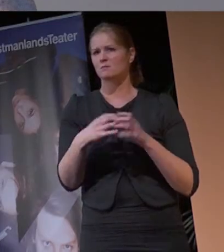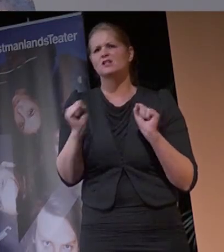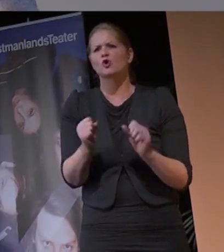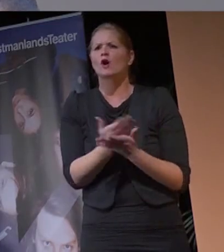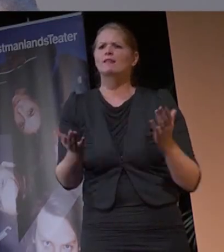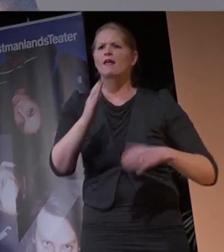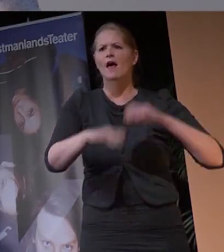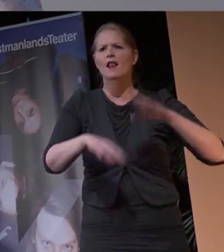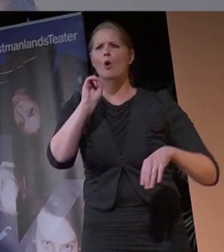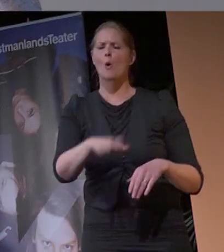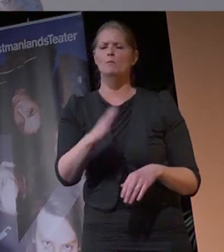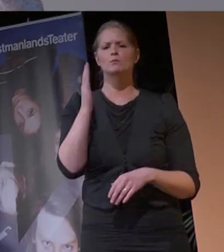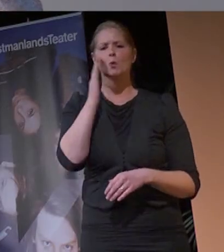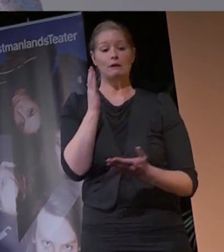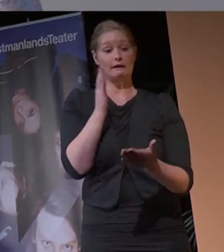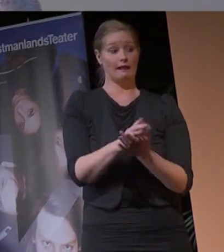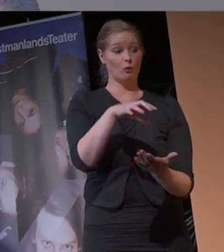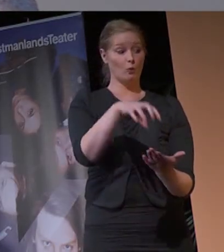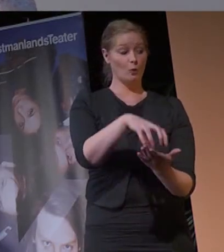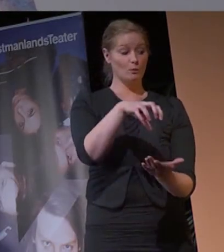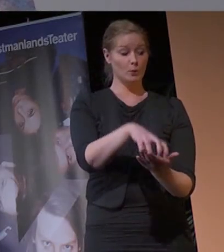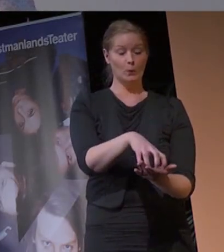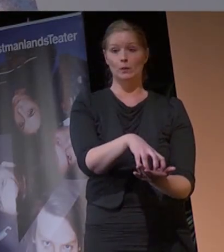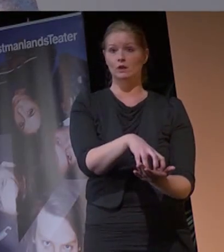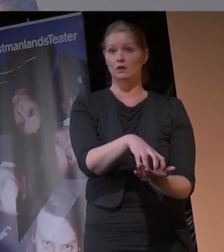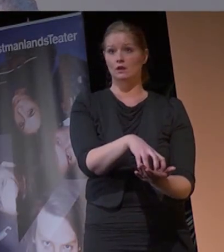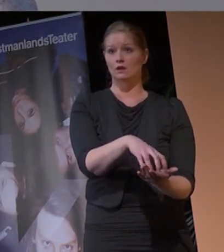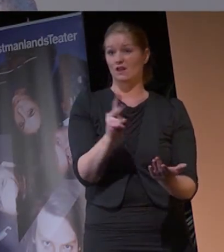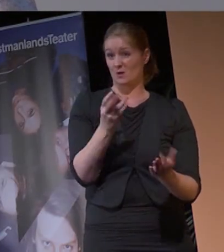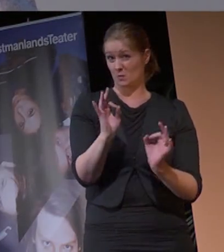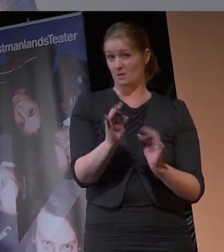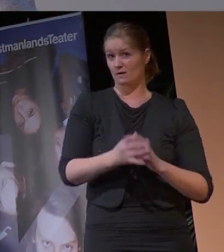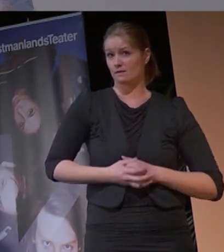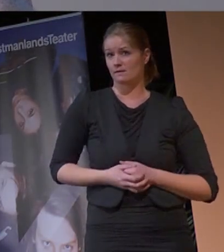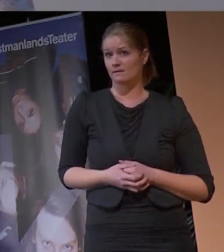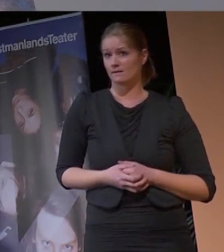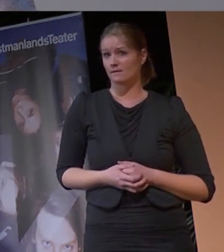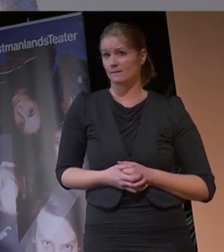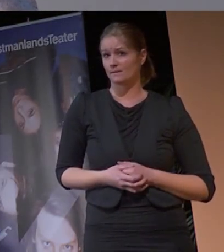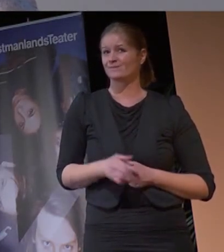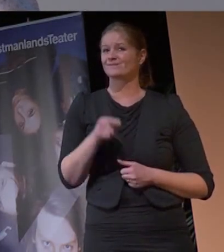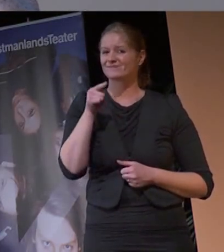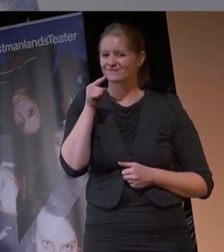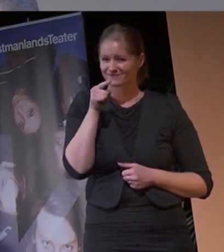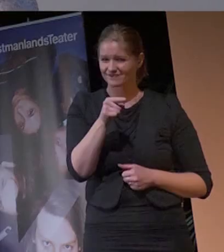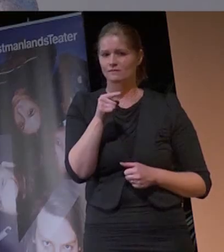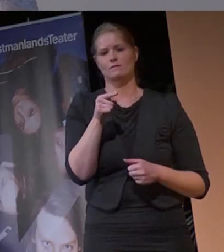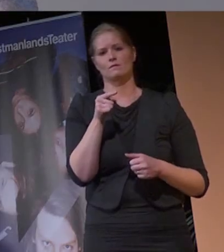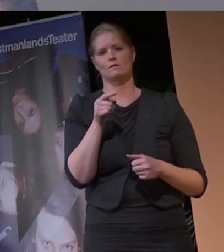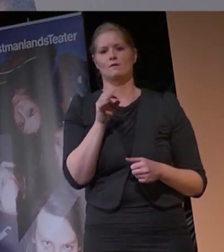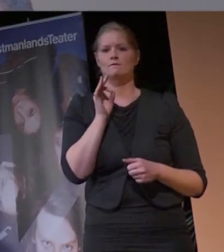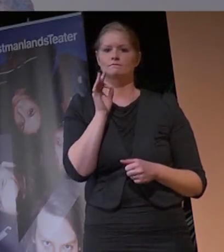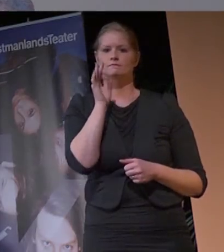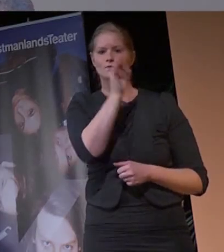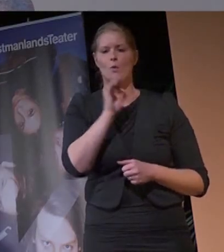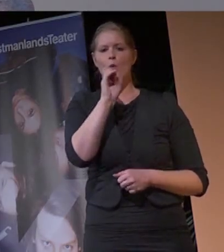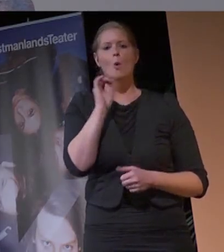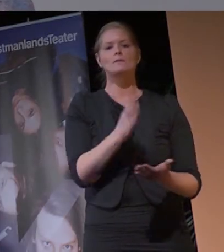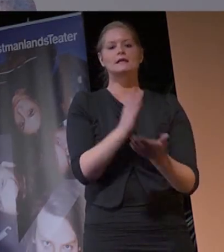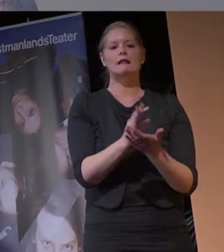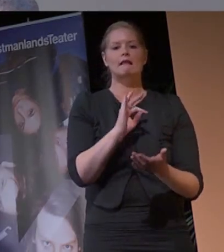handla om att bo i rätt kommun. Eller hur? Det här är ju en fråga om rättigheter, om